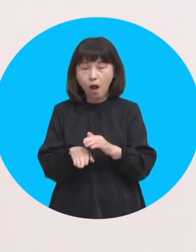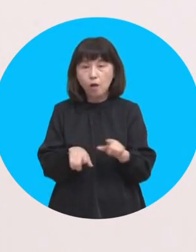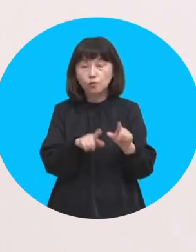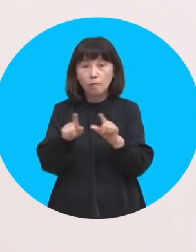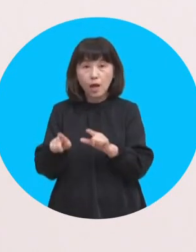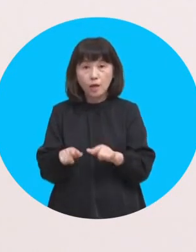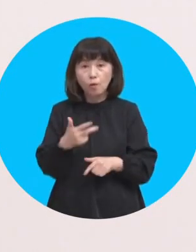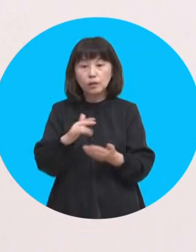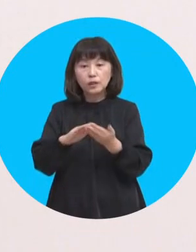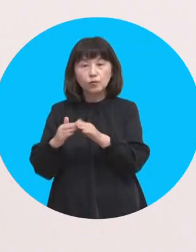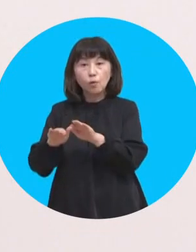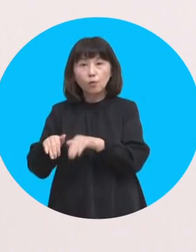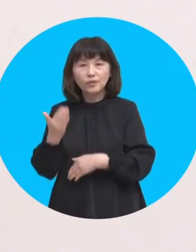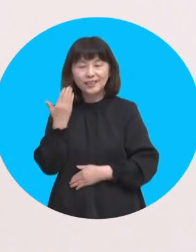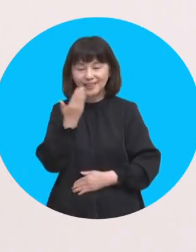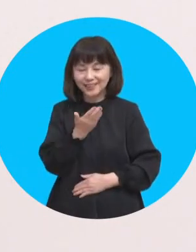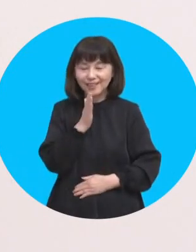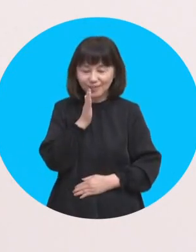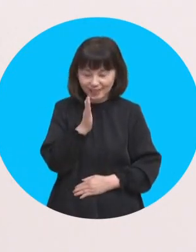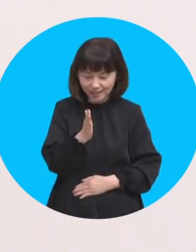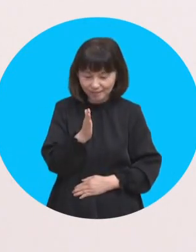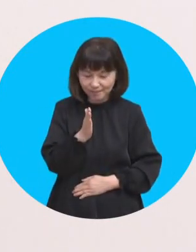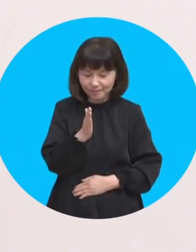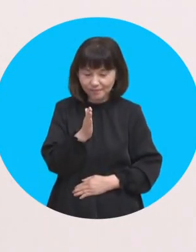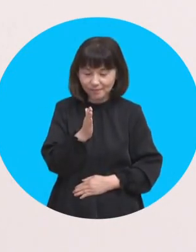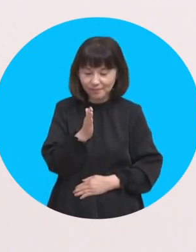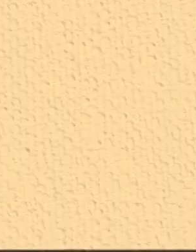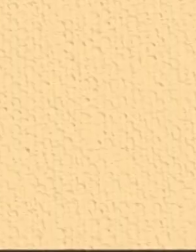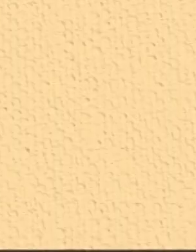の市町村へお問い合わせください。